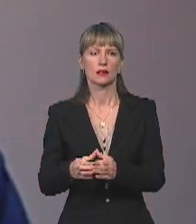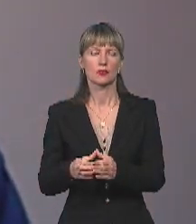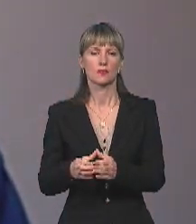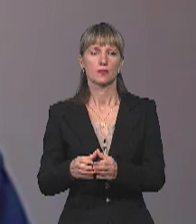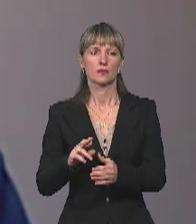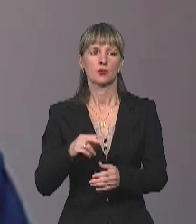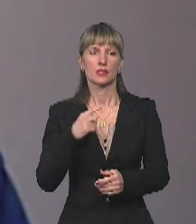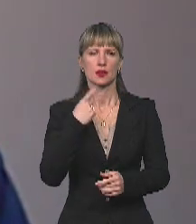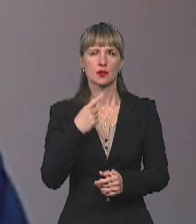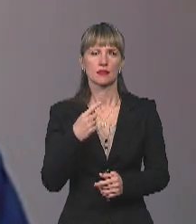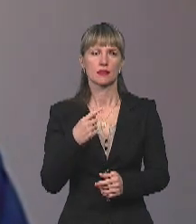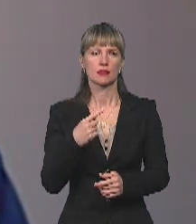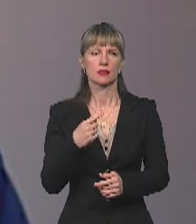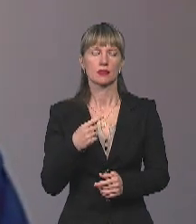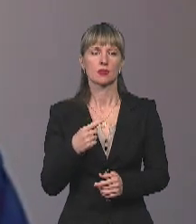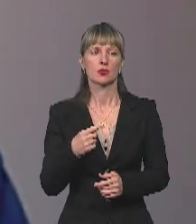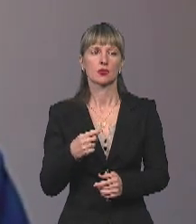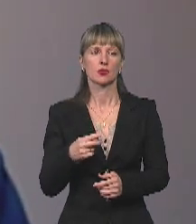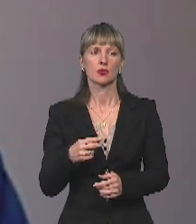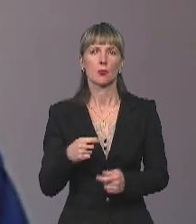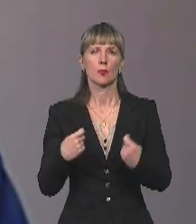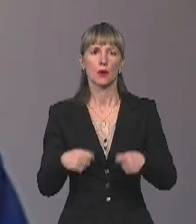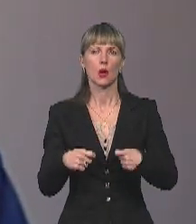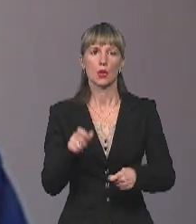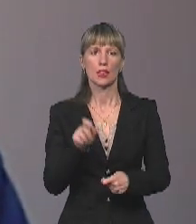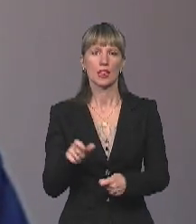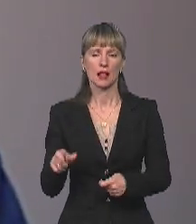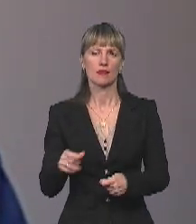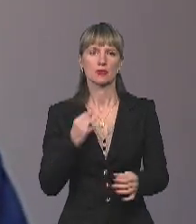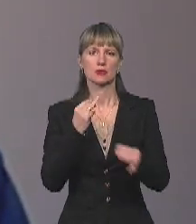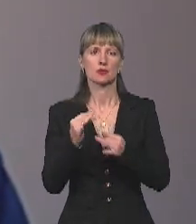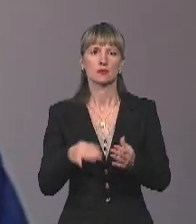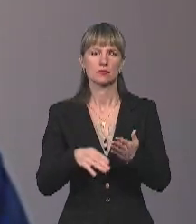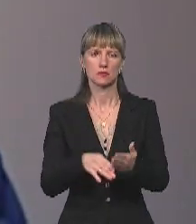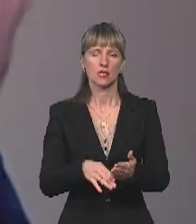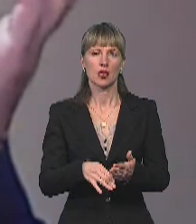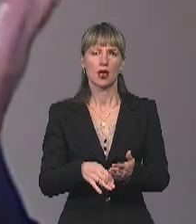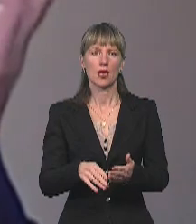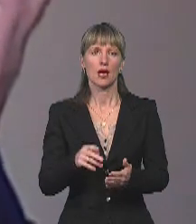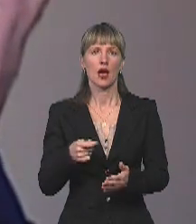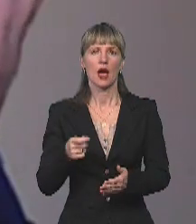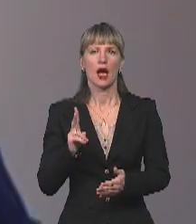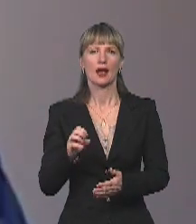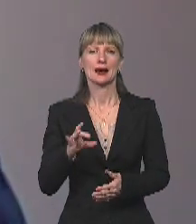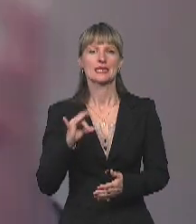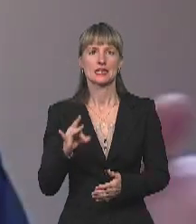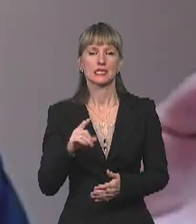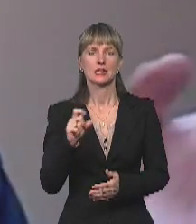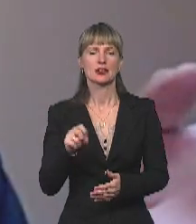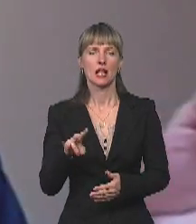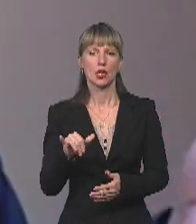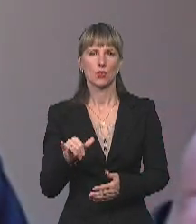це продавці, скажімо, продавці-консультанти, касири торгівельного залу. Тобто все,